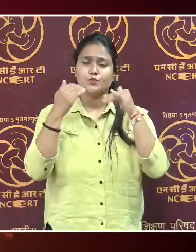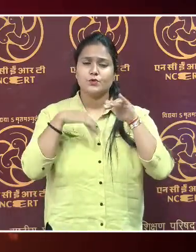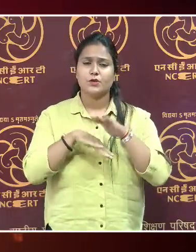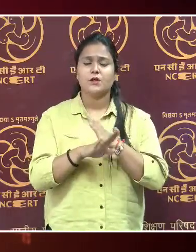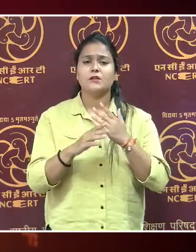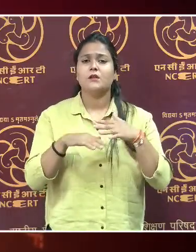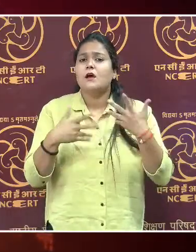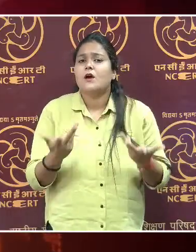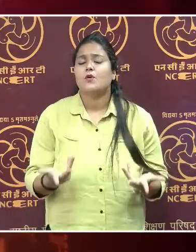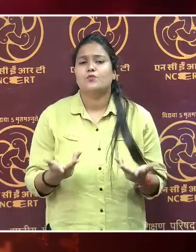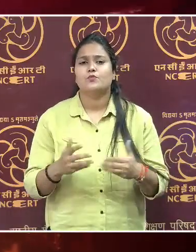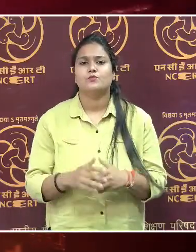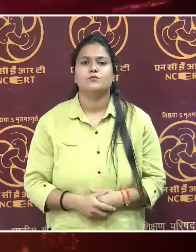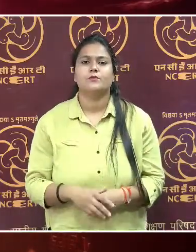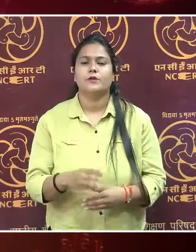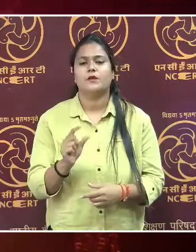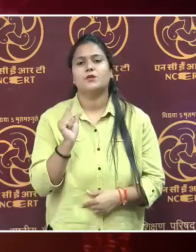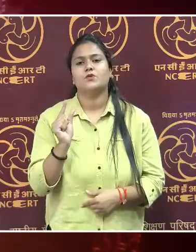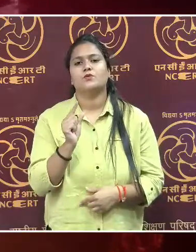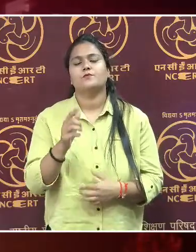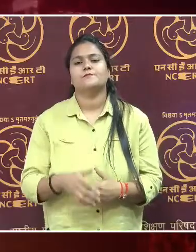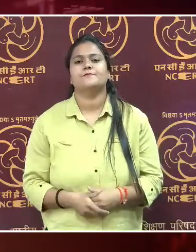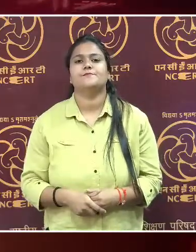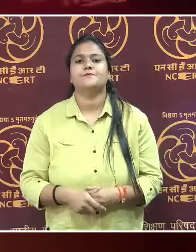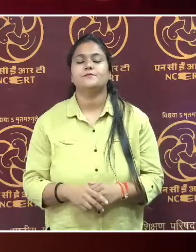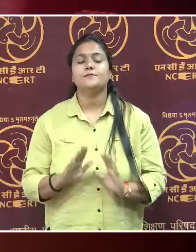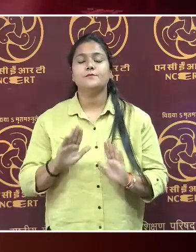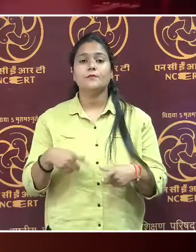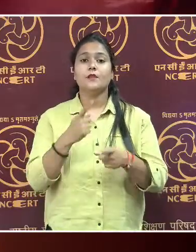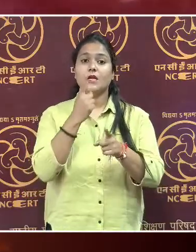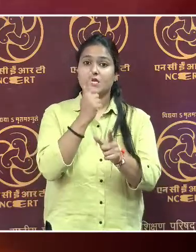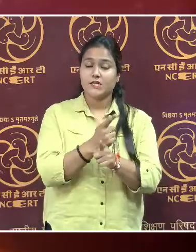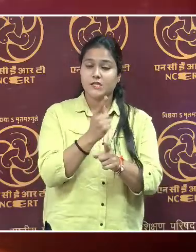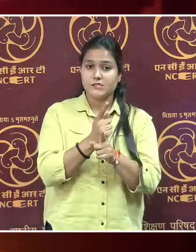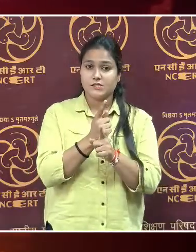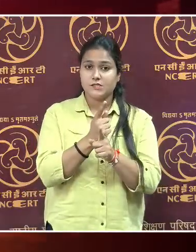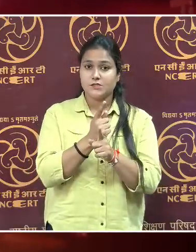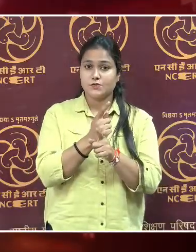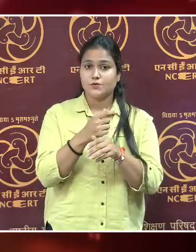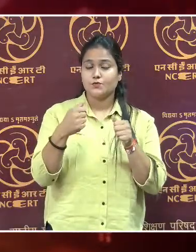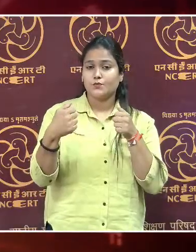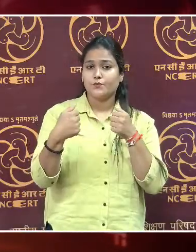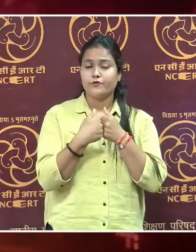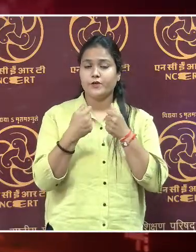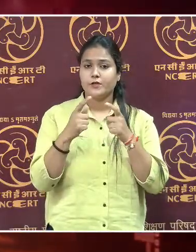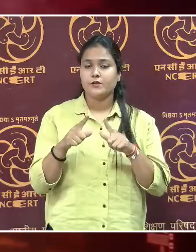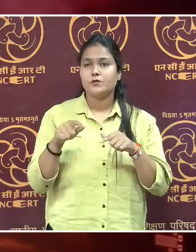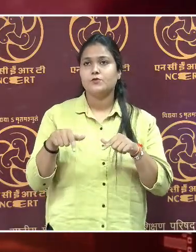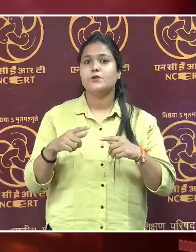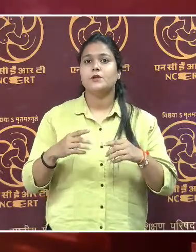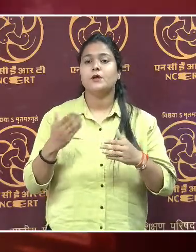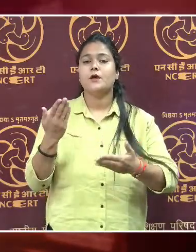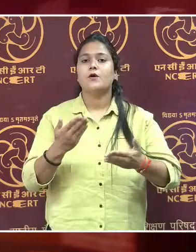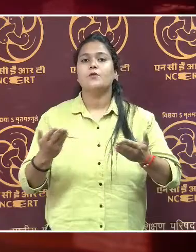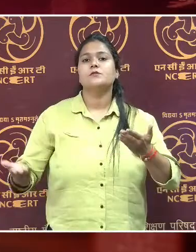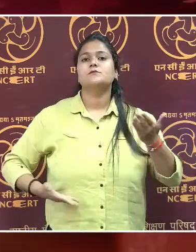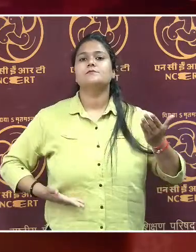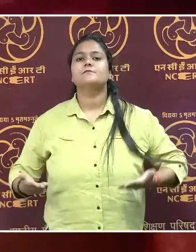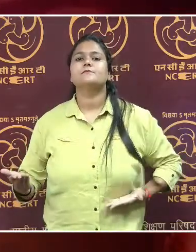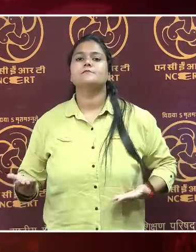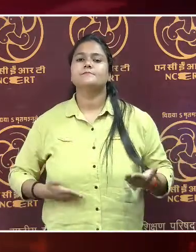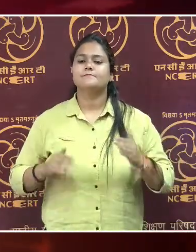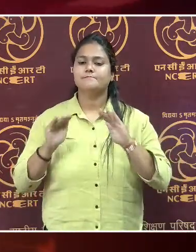से मैनिफेस्ट होती है, ताकि टीचर्स ना केवल उन चुनौतियों को समझें, उन व्यवहारों को समझें जो बच्चे